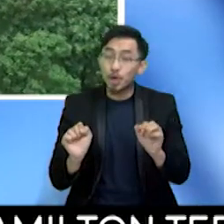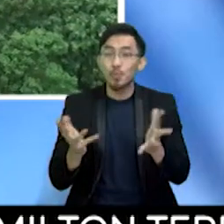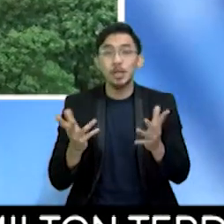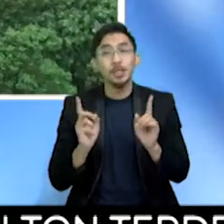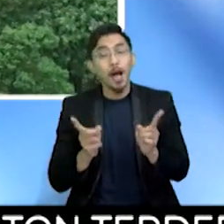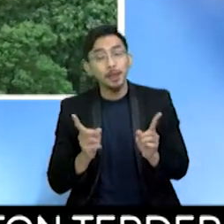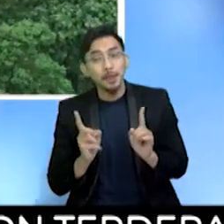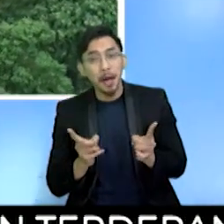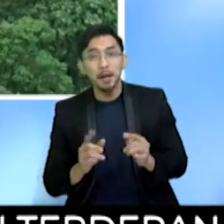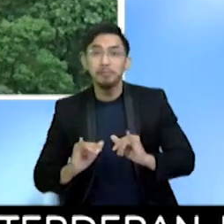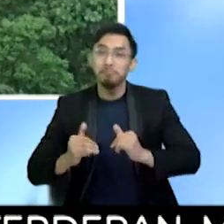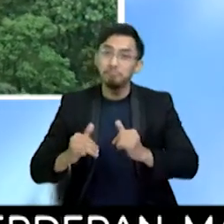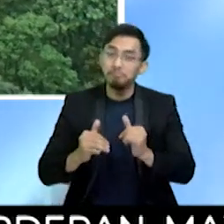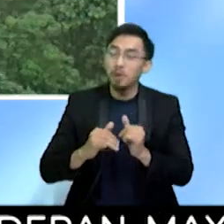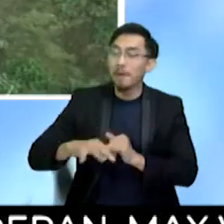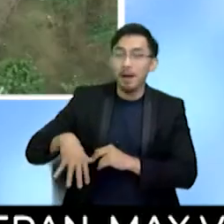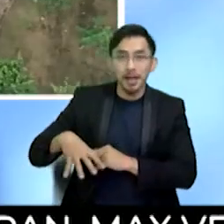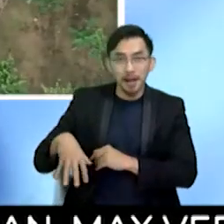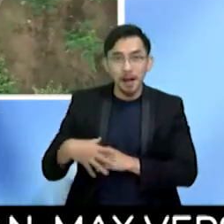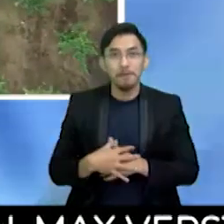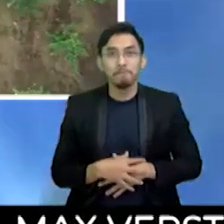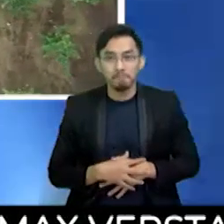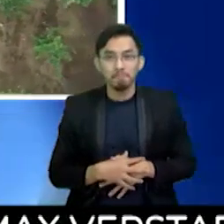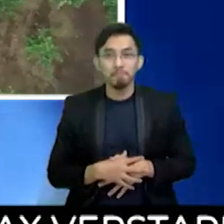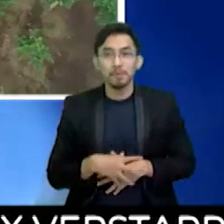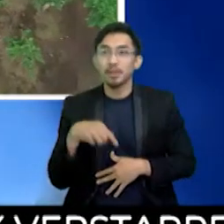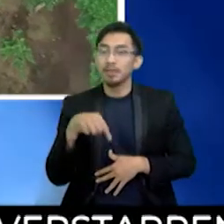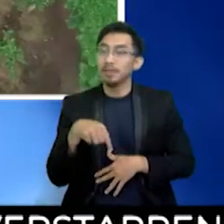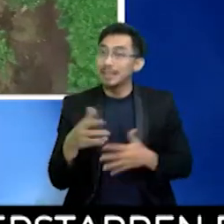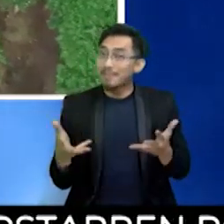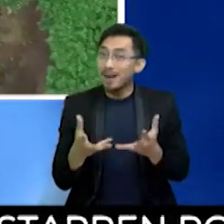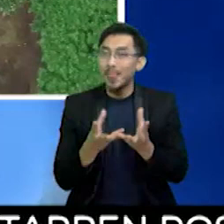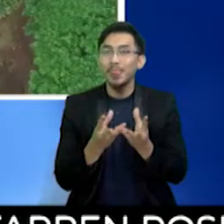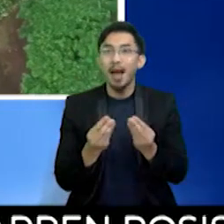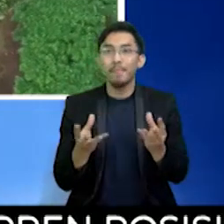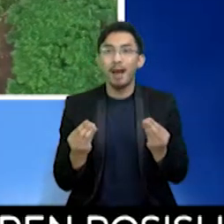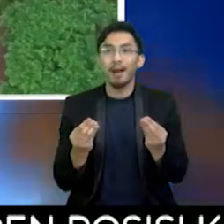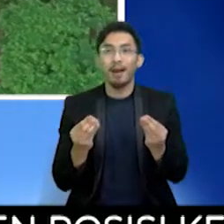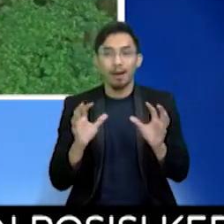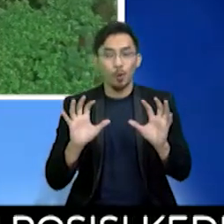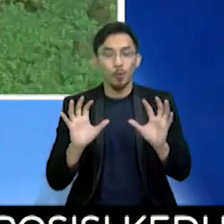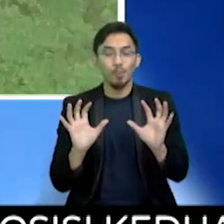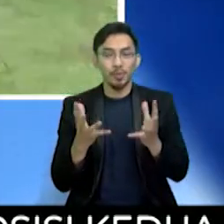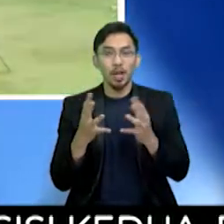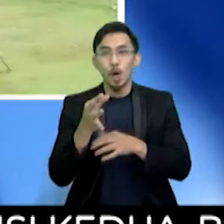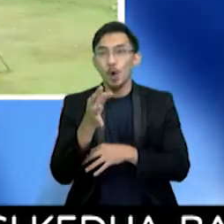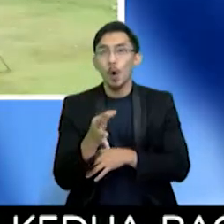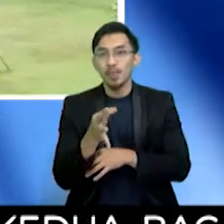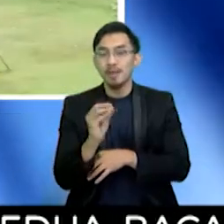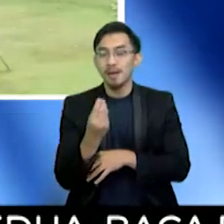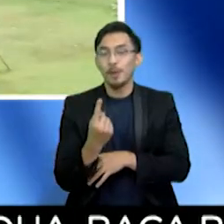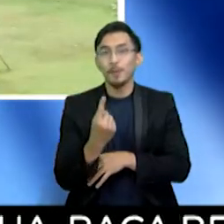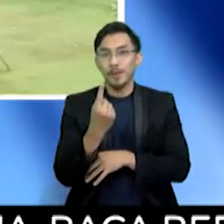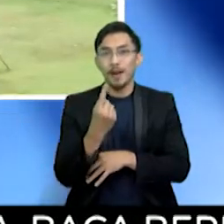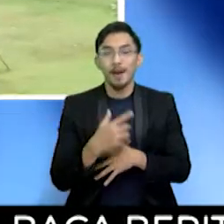saat ini kami melaporkan, yaitu di Taman Hutan Kota Penjaringan Jakarta Utara. Berdasarkan pemantauan